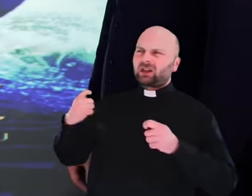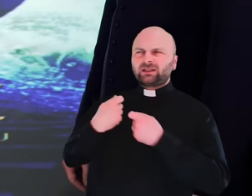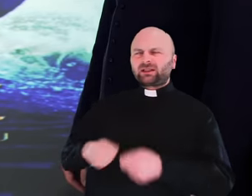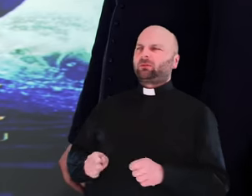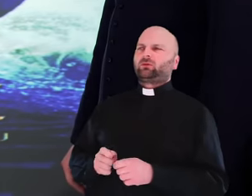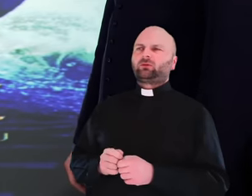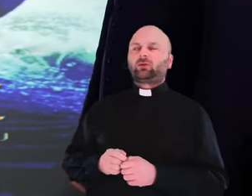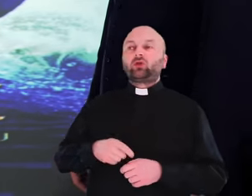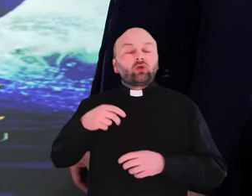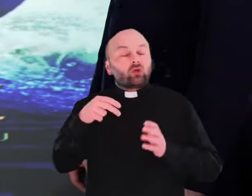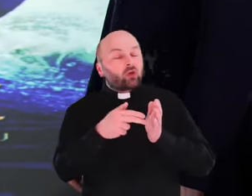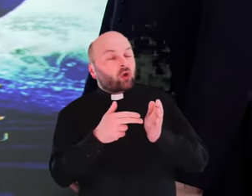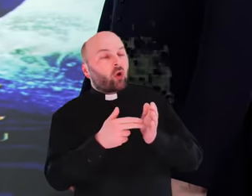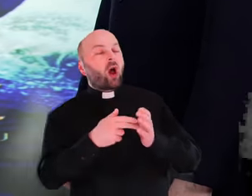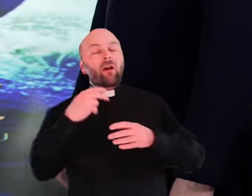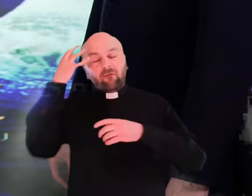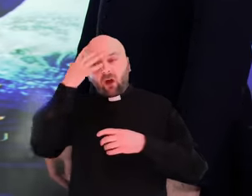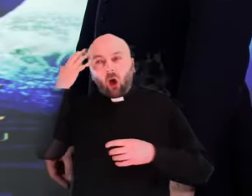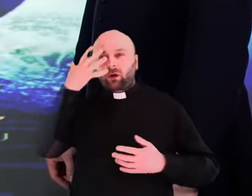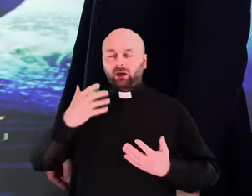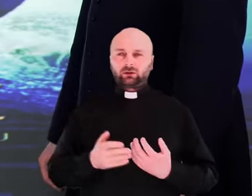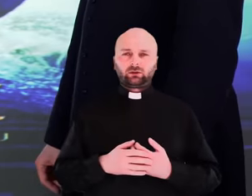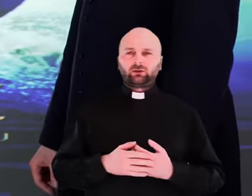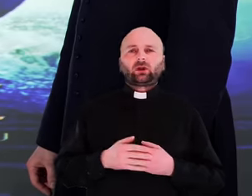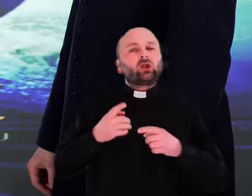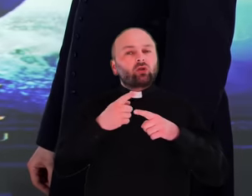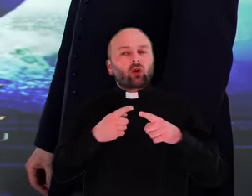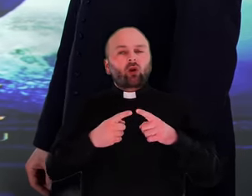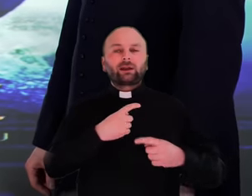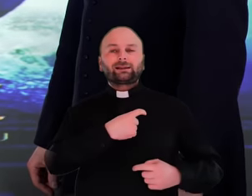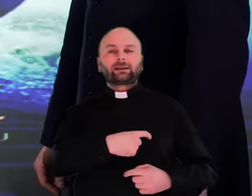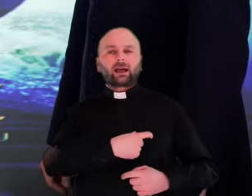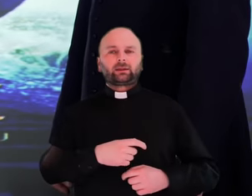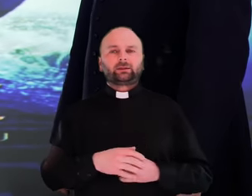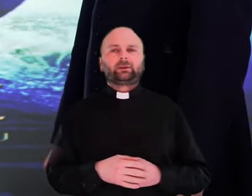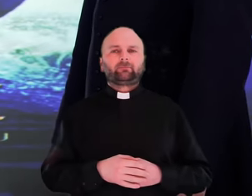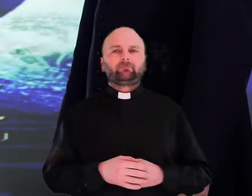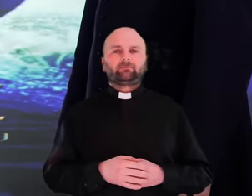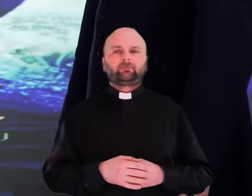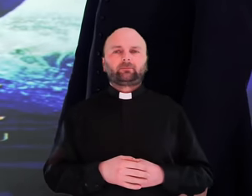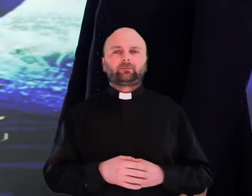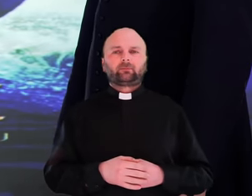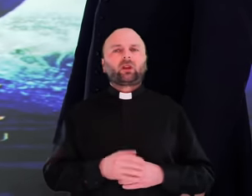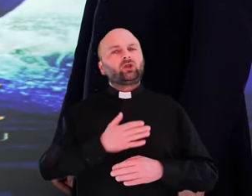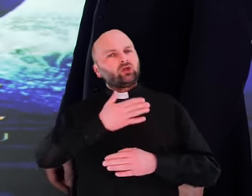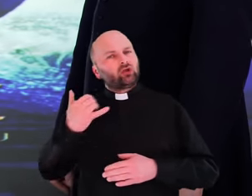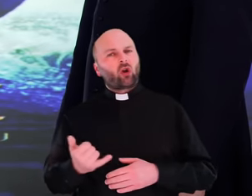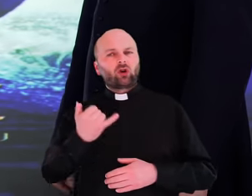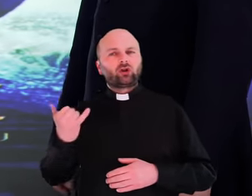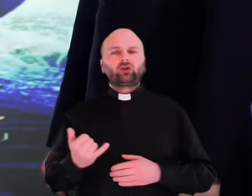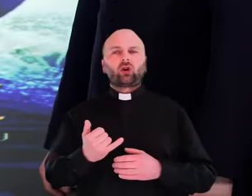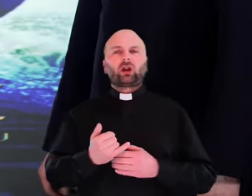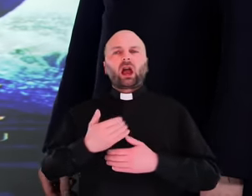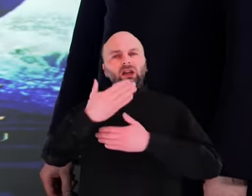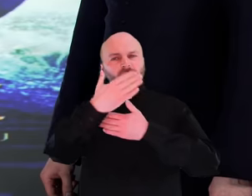No właśnie, nie tylko wyobraźni, ale i serca. Nawet jeśli w dalszym ciągu dzieli nas